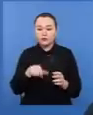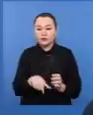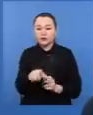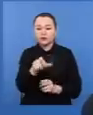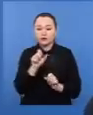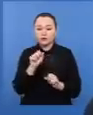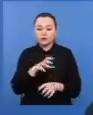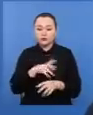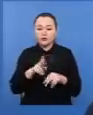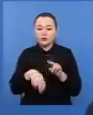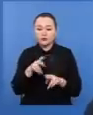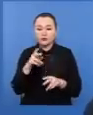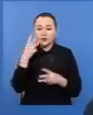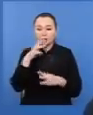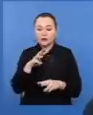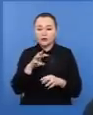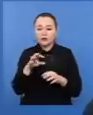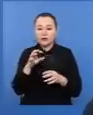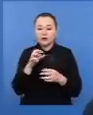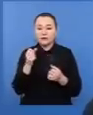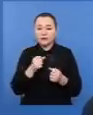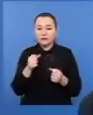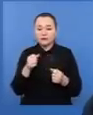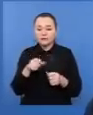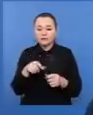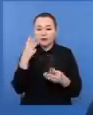можем построить будущую модель, транспортную модель в городе.